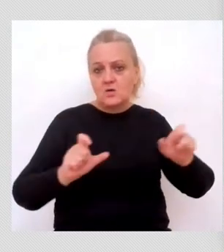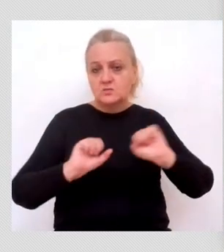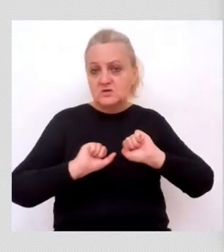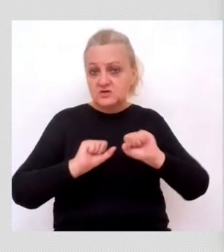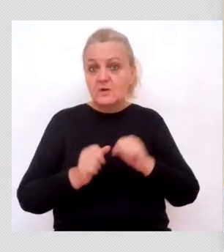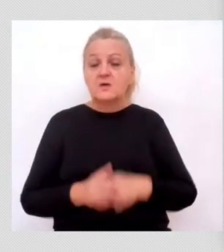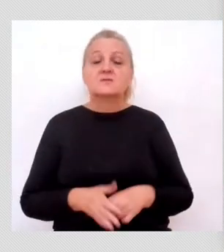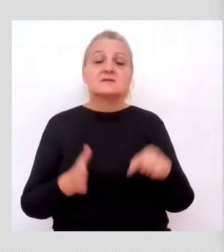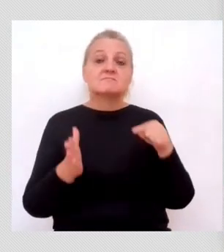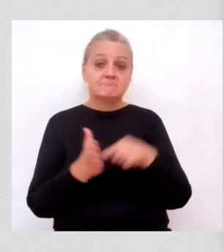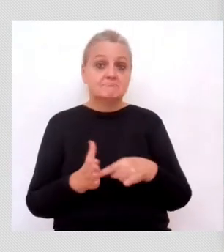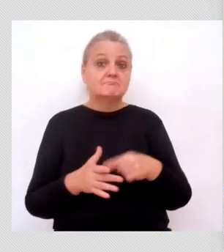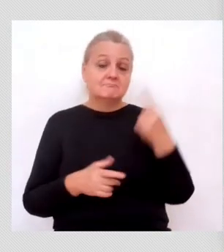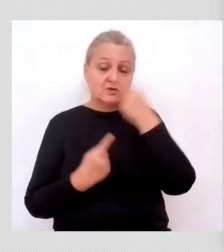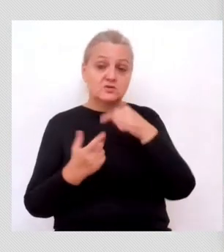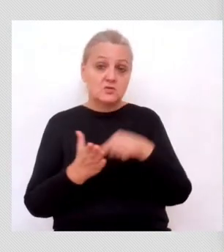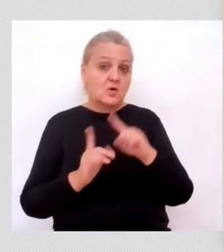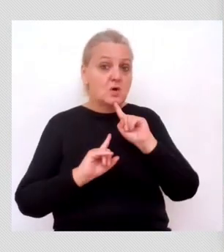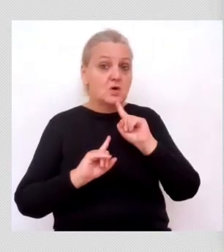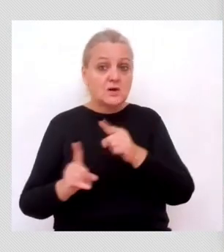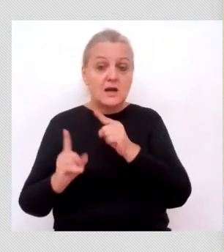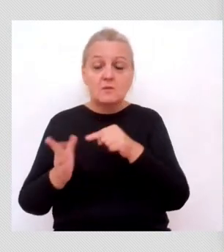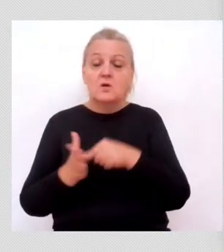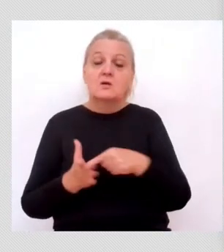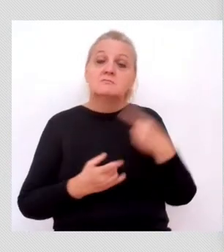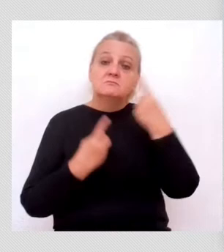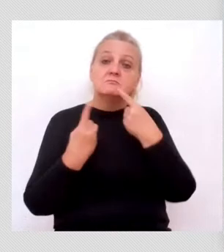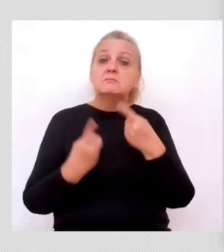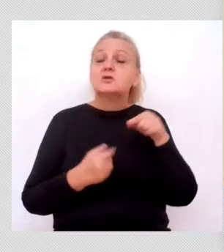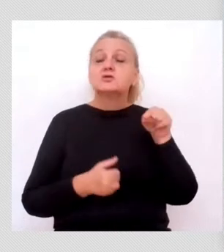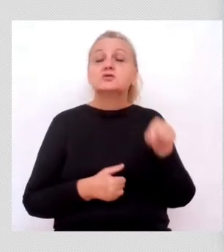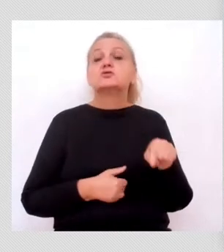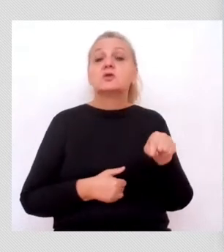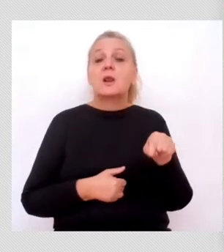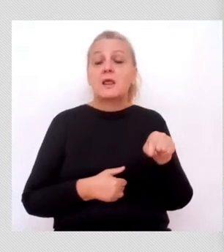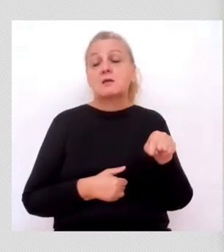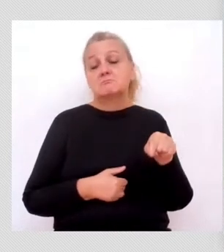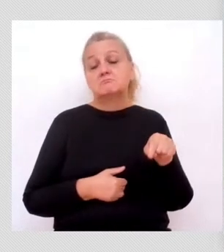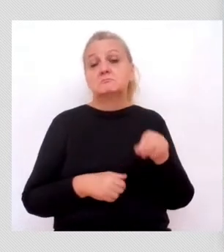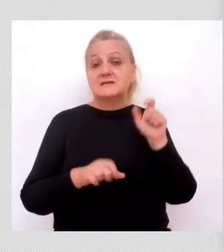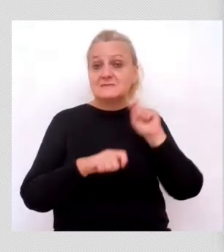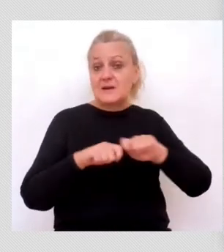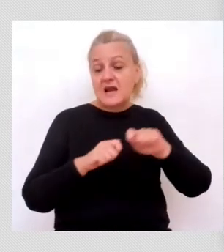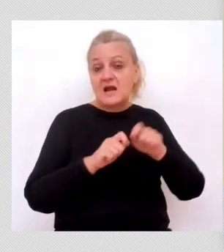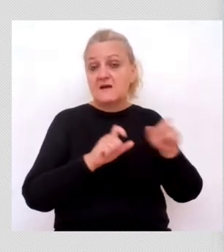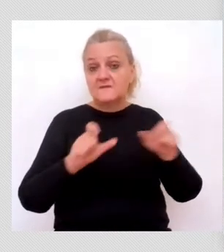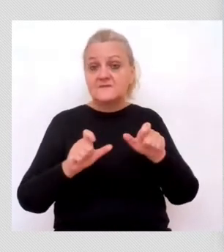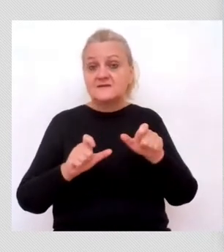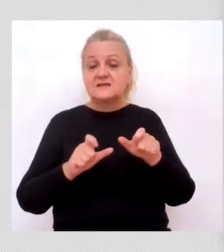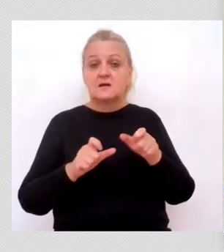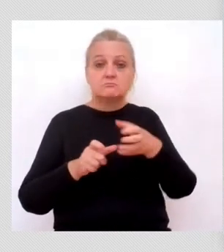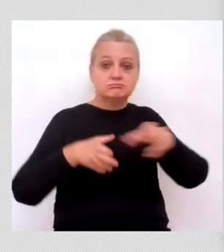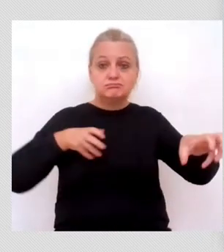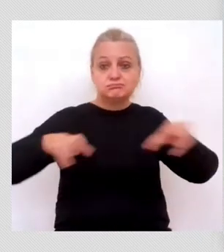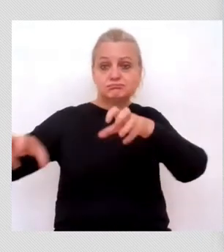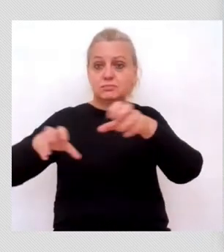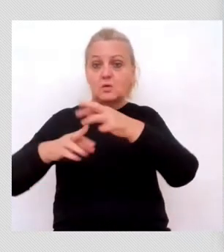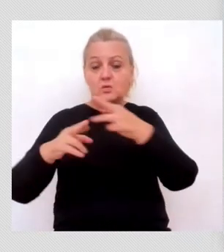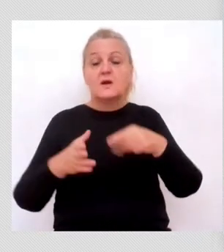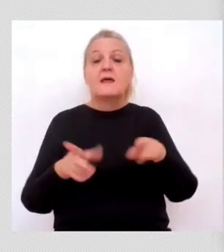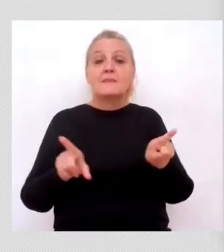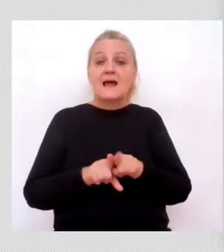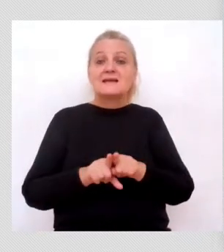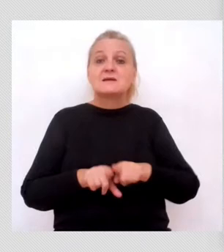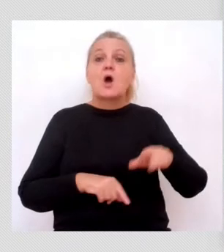też rekomendacja, żeby pomyśleć o takim monitoringu, który mógłby być również zdecentralizowany i wsparciu mediów